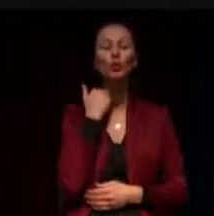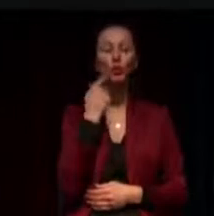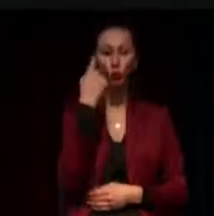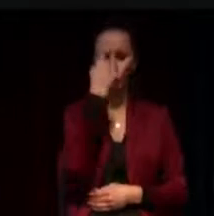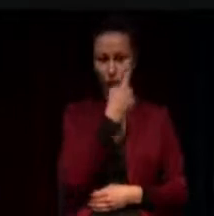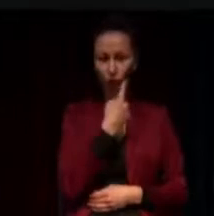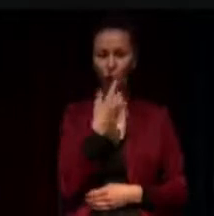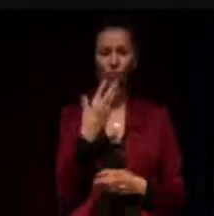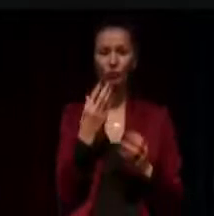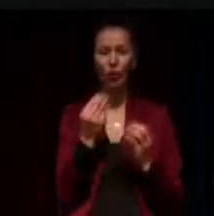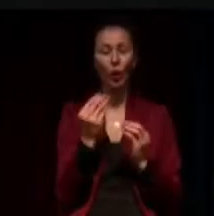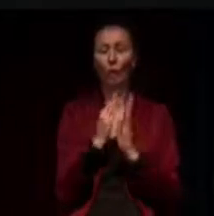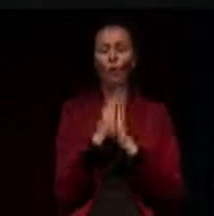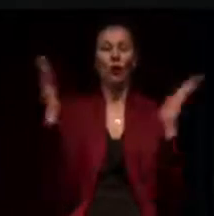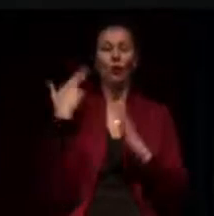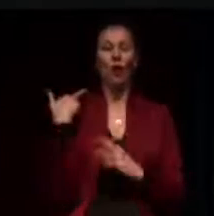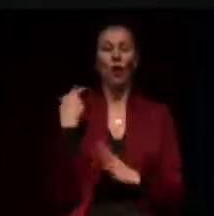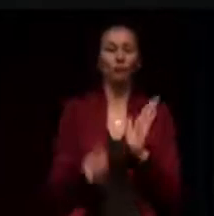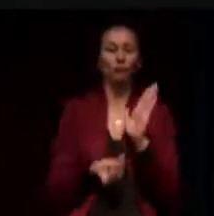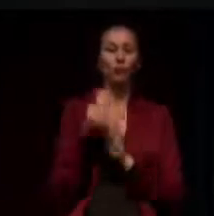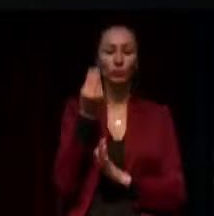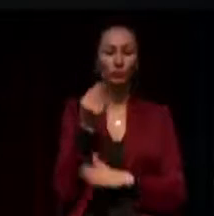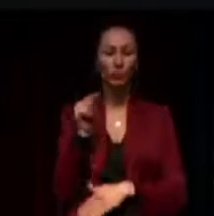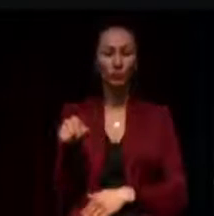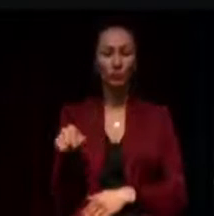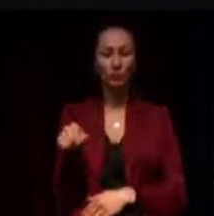patlama yapacak kadar bir rakamlara ulaşmıştır.